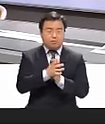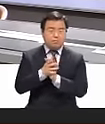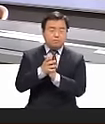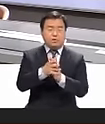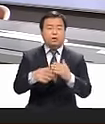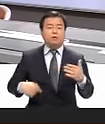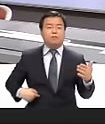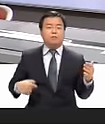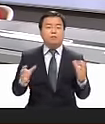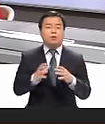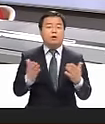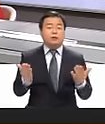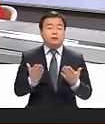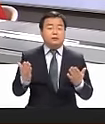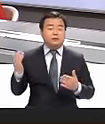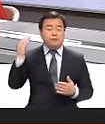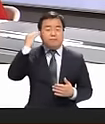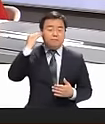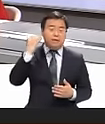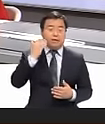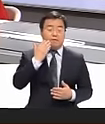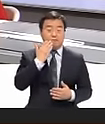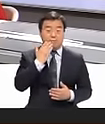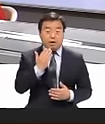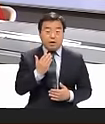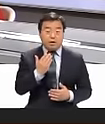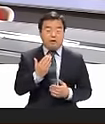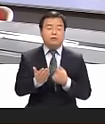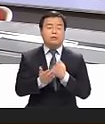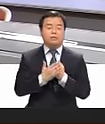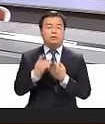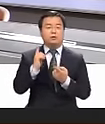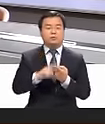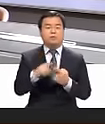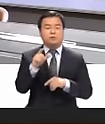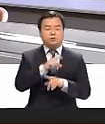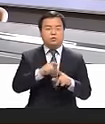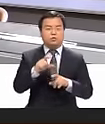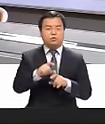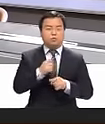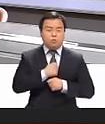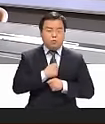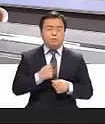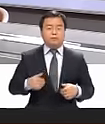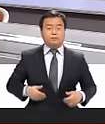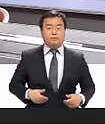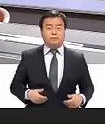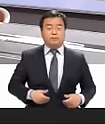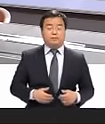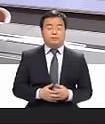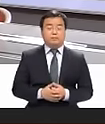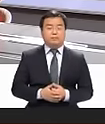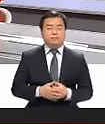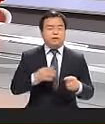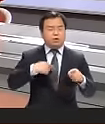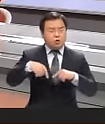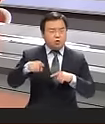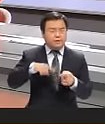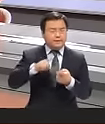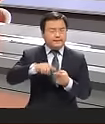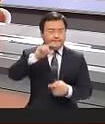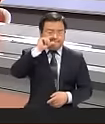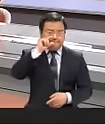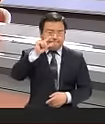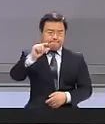하는데 이게 저해 요인이 될 수 있기 때문에 이런 부분은 조금 우리가 유의할 필요가 있습니다. 네, 아무래도 정치적으로 민감한 소재를